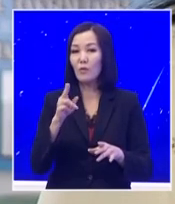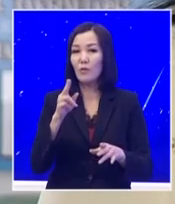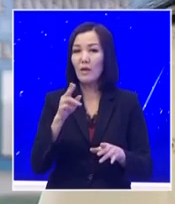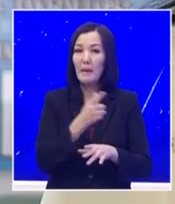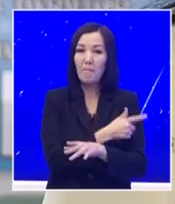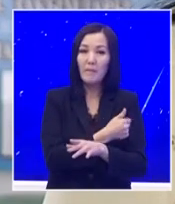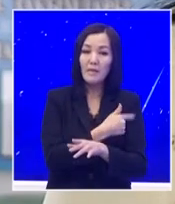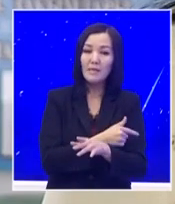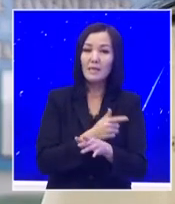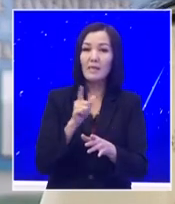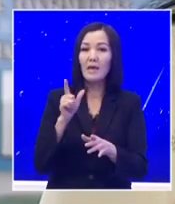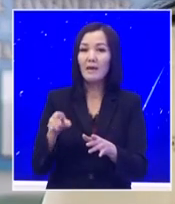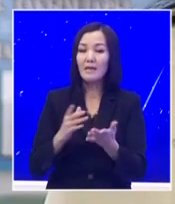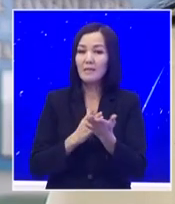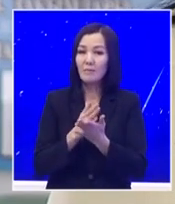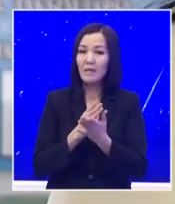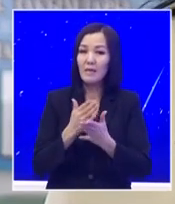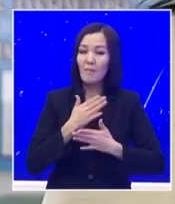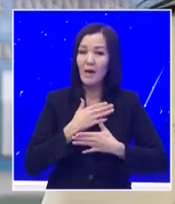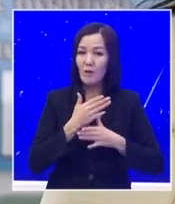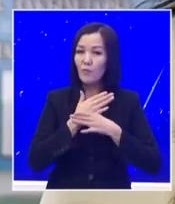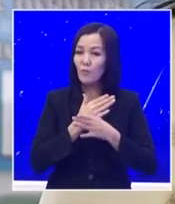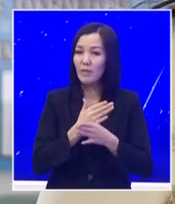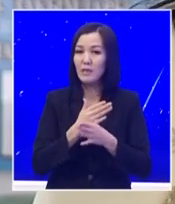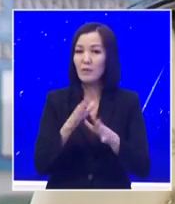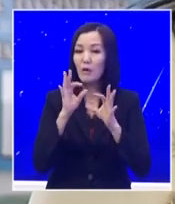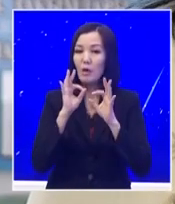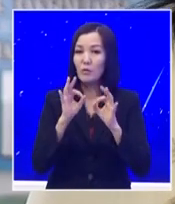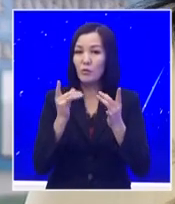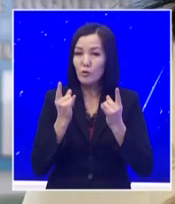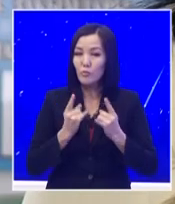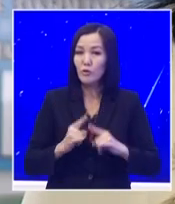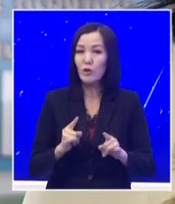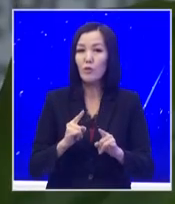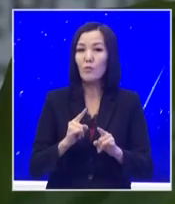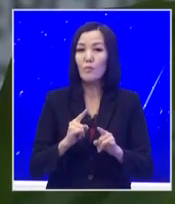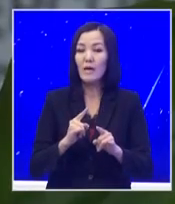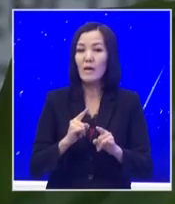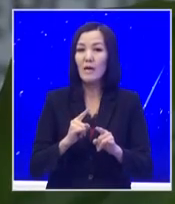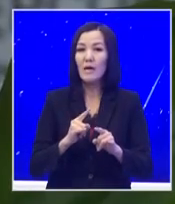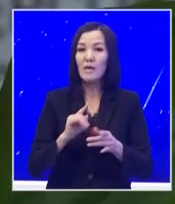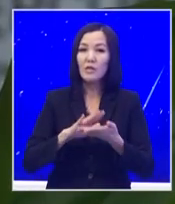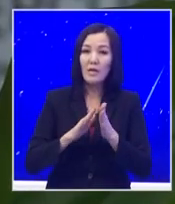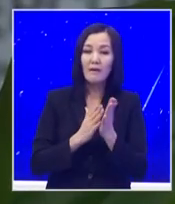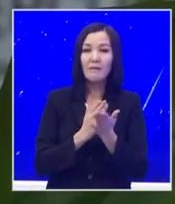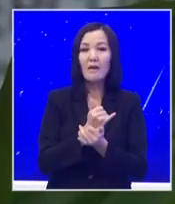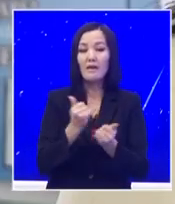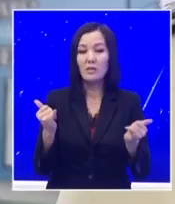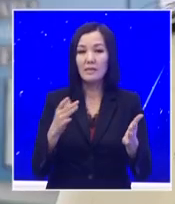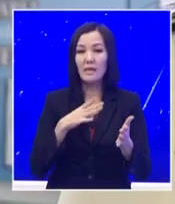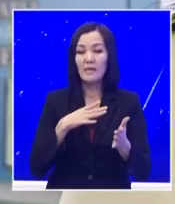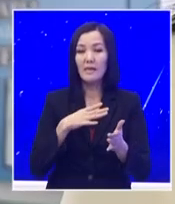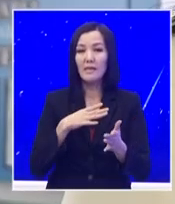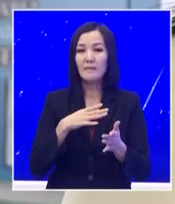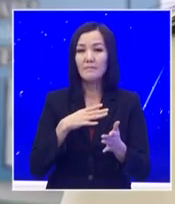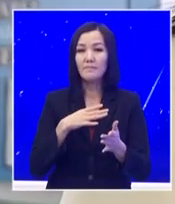кәсіби, жоғары кәсіби білікті маман ретінде таныдым. Көзім жетті. Осы қаншама жылдан бері